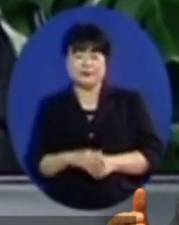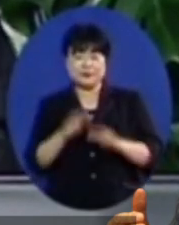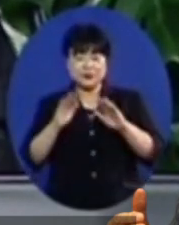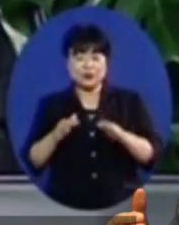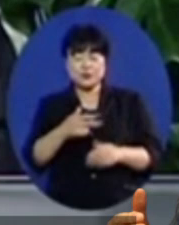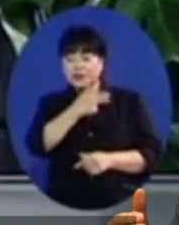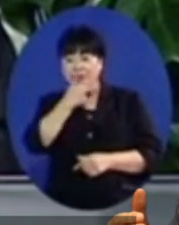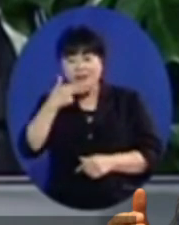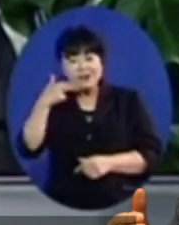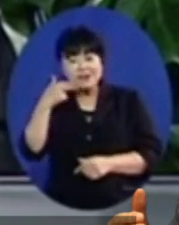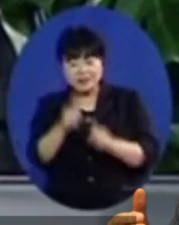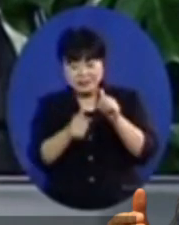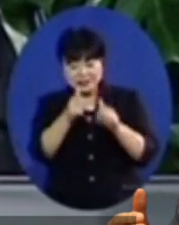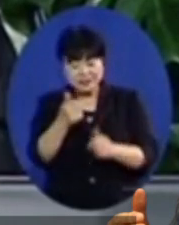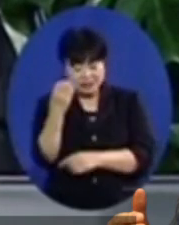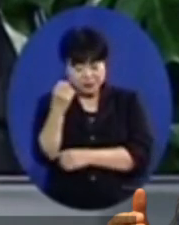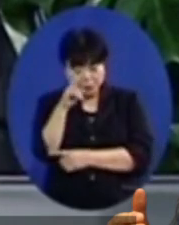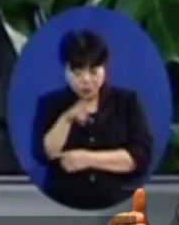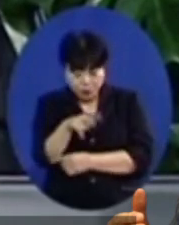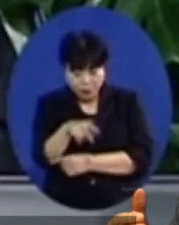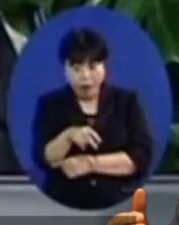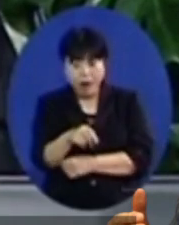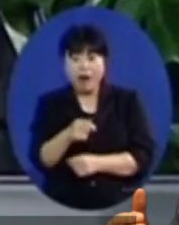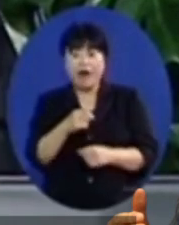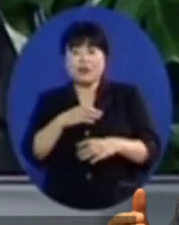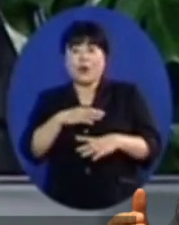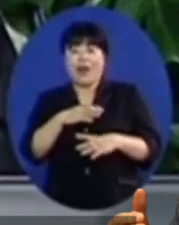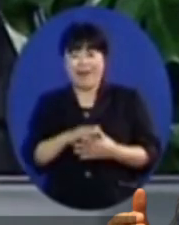영어 신문을 보면은 내가 기특해요.